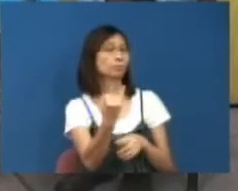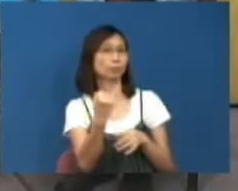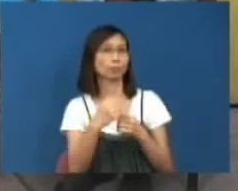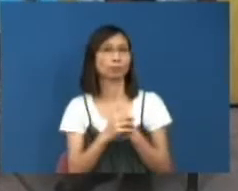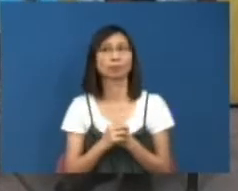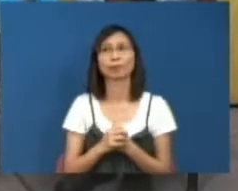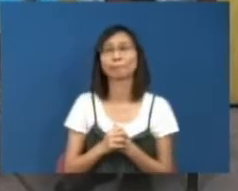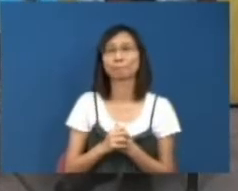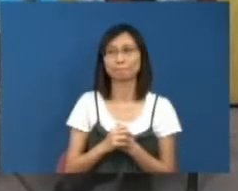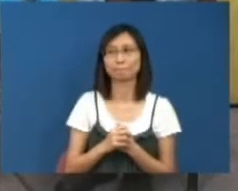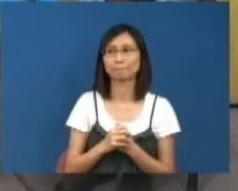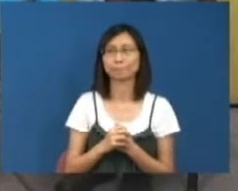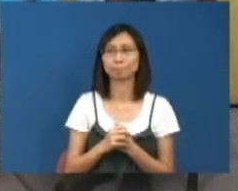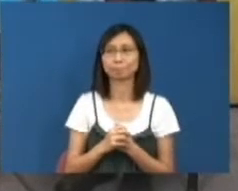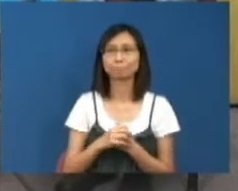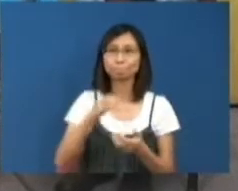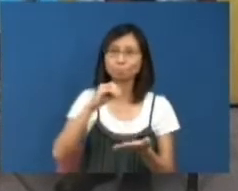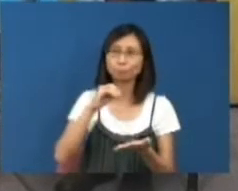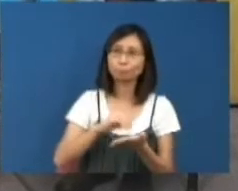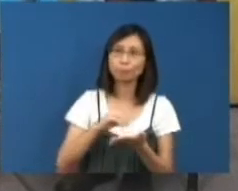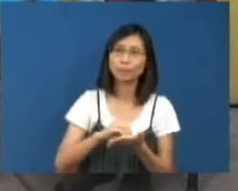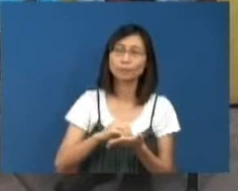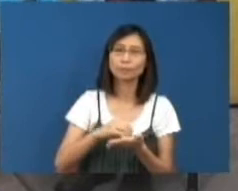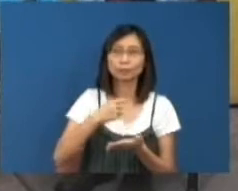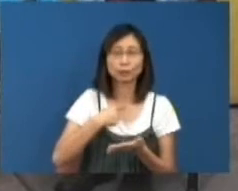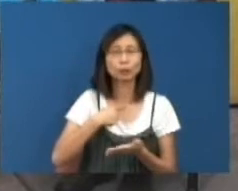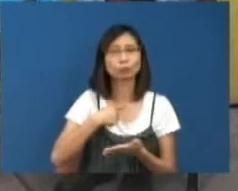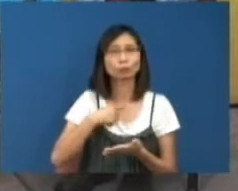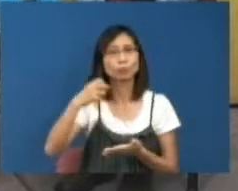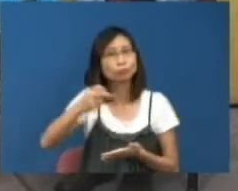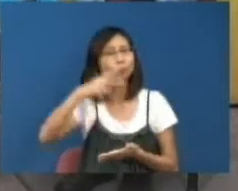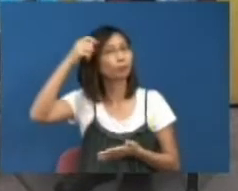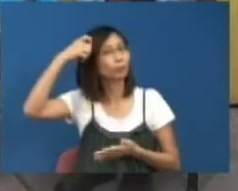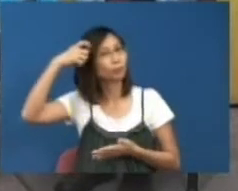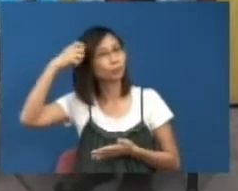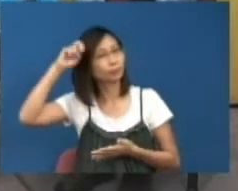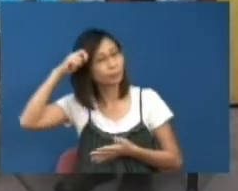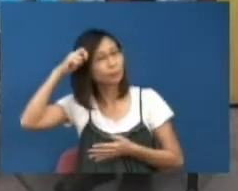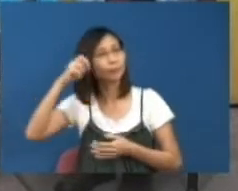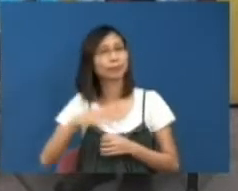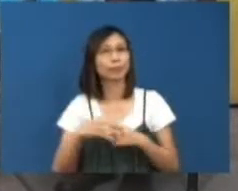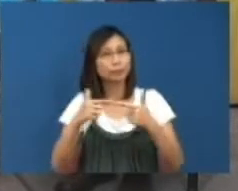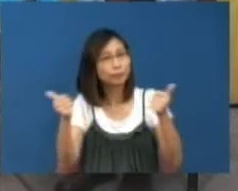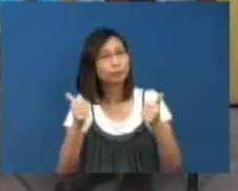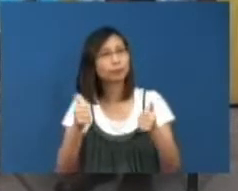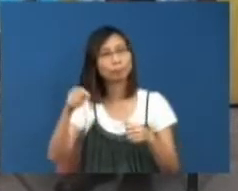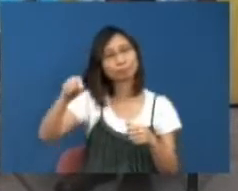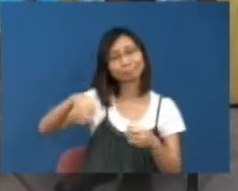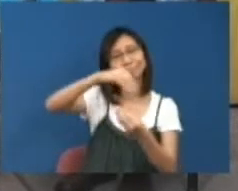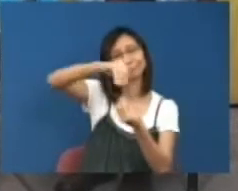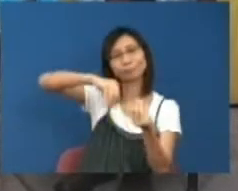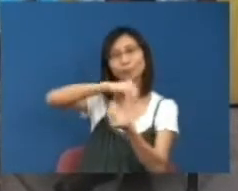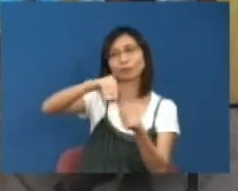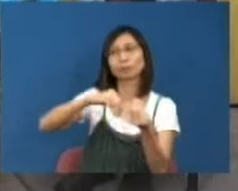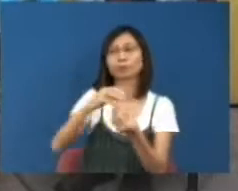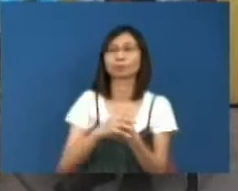埋個效率好低嘅。咁一定咧就要重新設計咗一啲更為適合呢啲環境嘅風力發電機。 冇錯啦。 咁亦